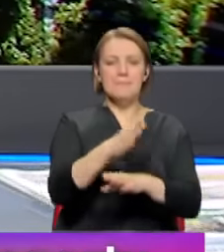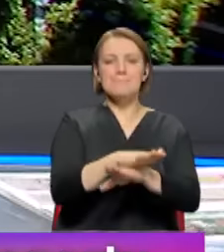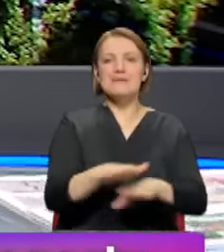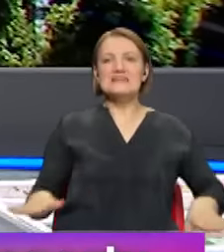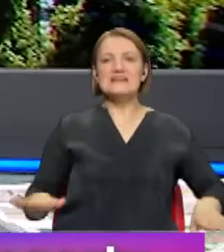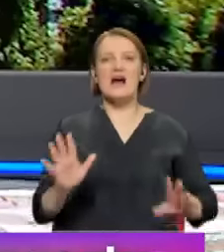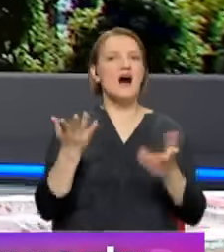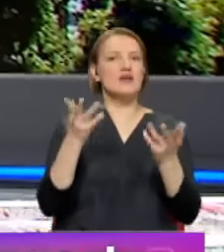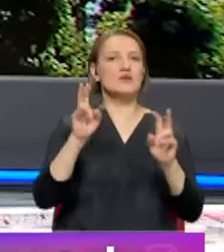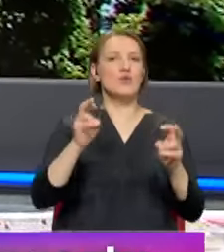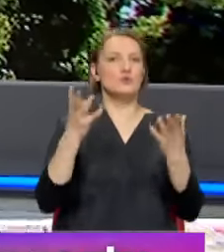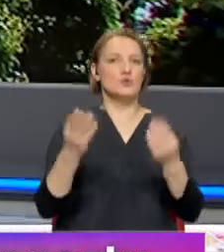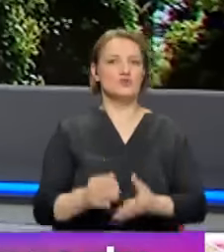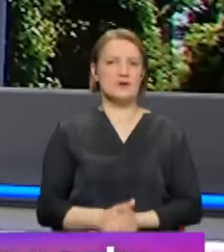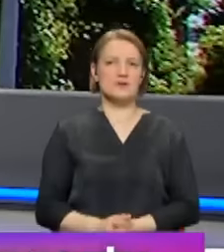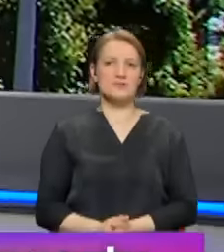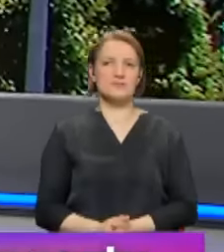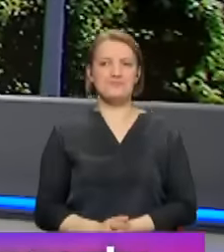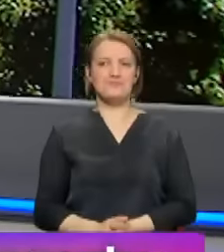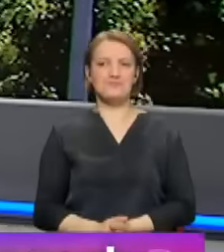masada hangi konular olacak?